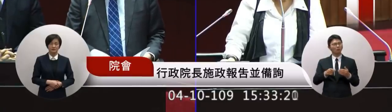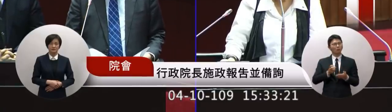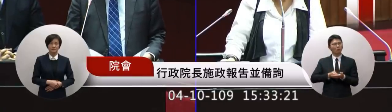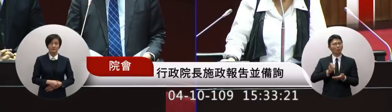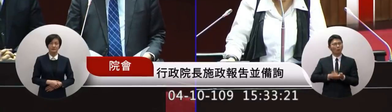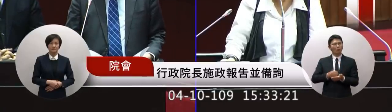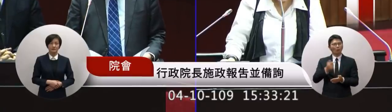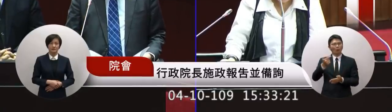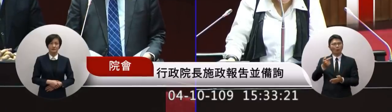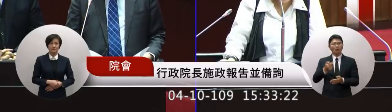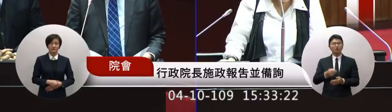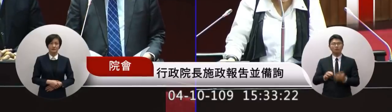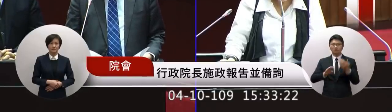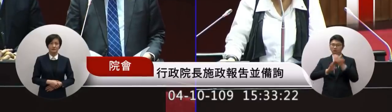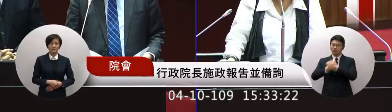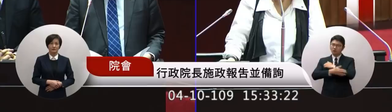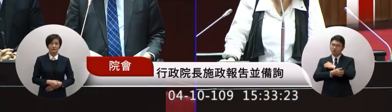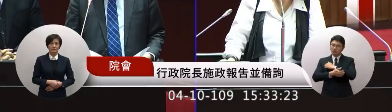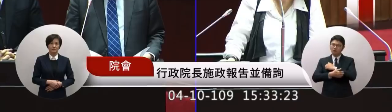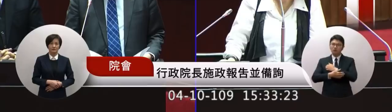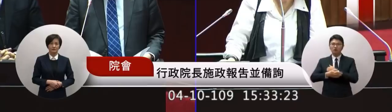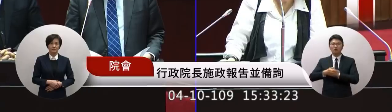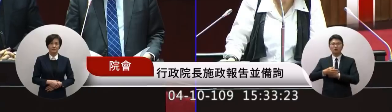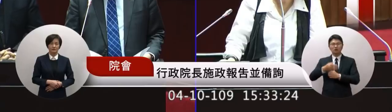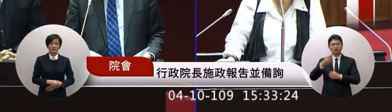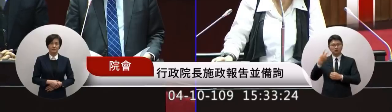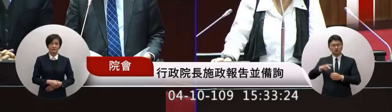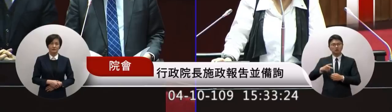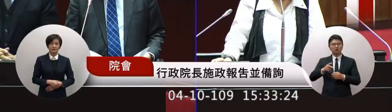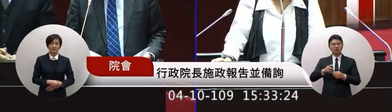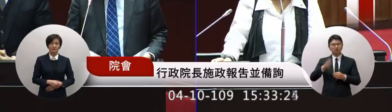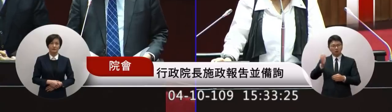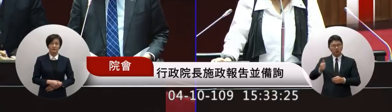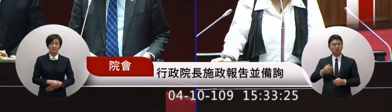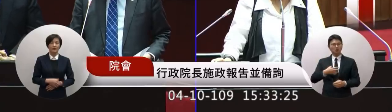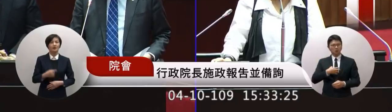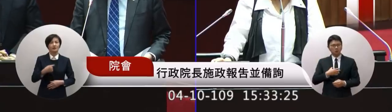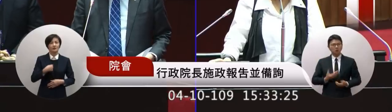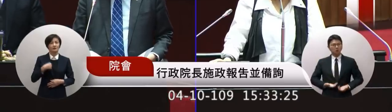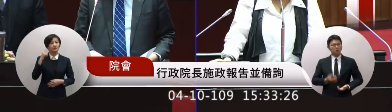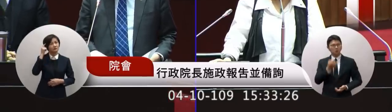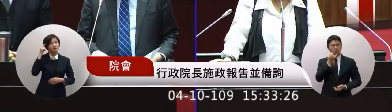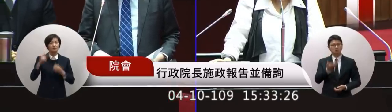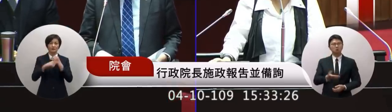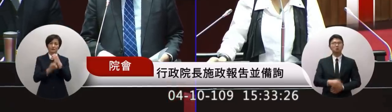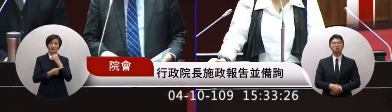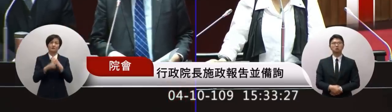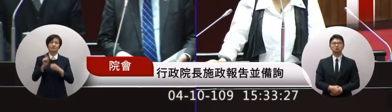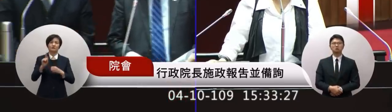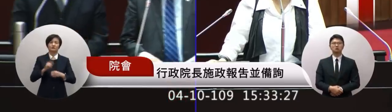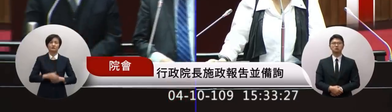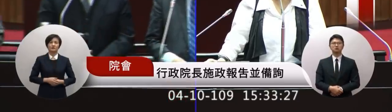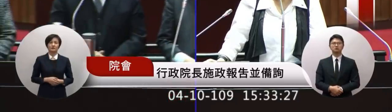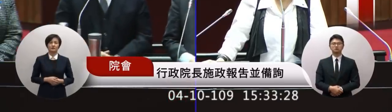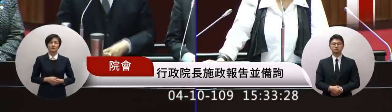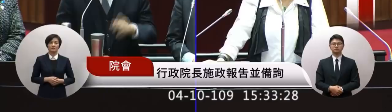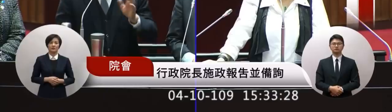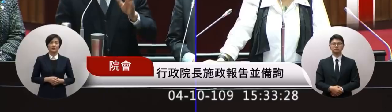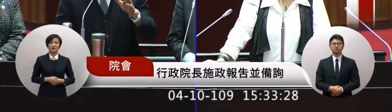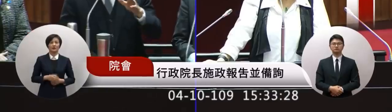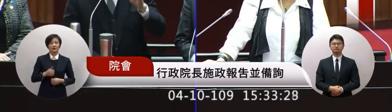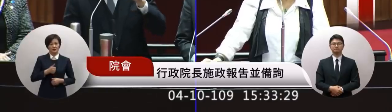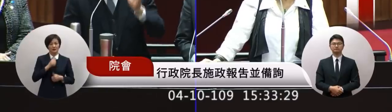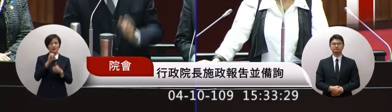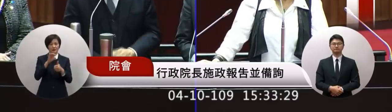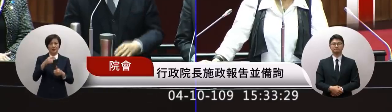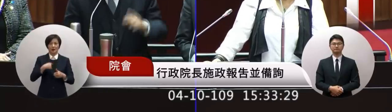苛？我们的移工和雇主真的能够喘息吗？ 我是一直觉得，那时候老实说，我